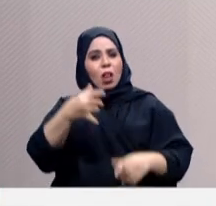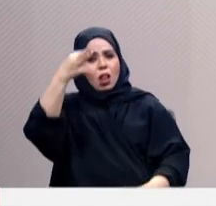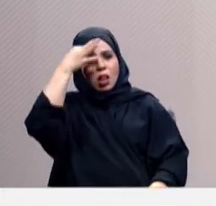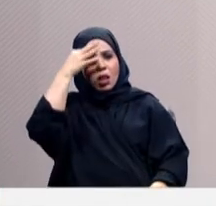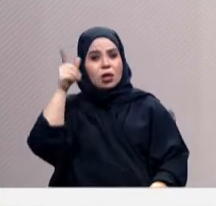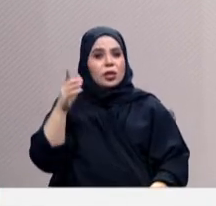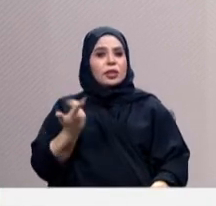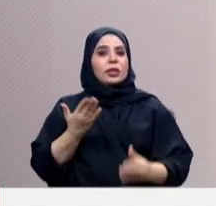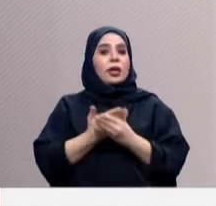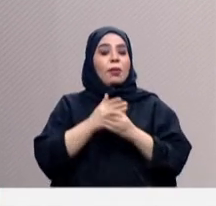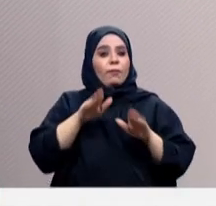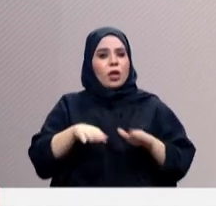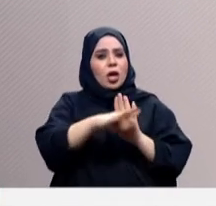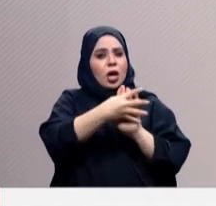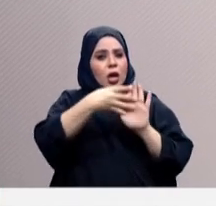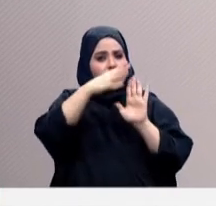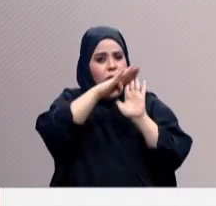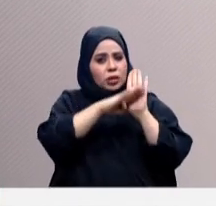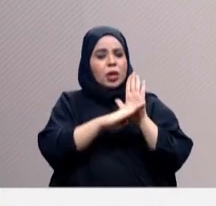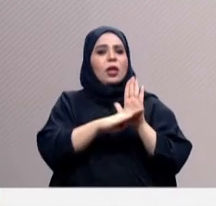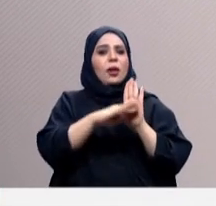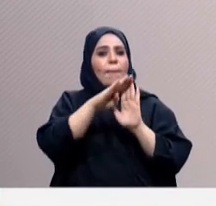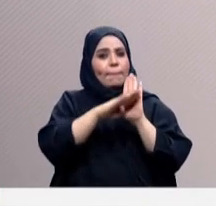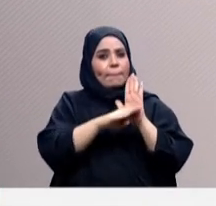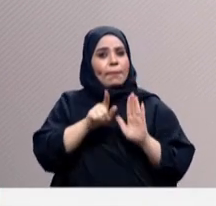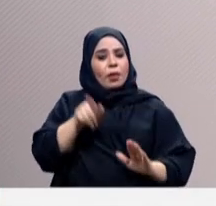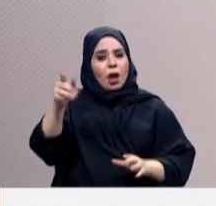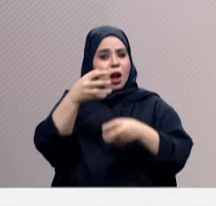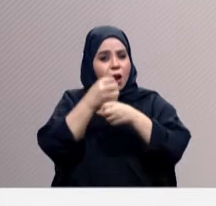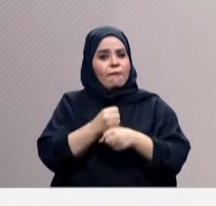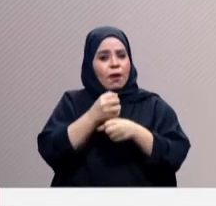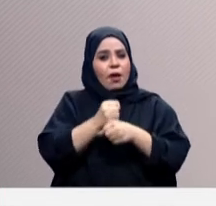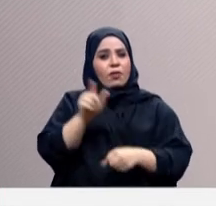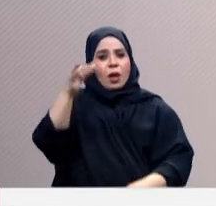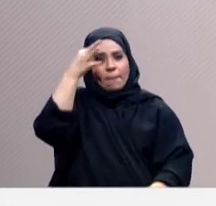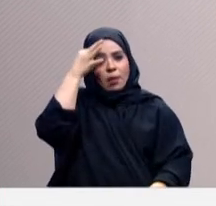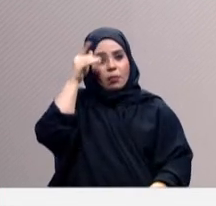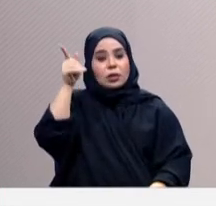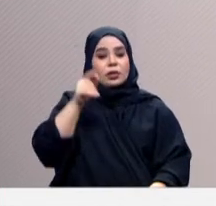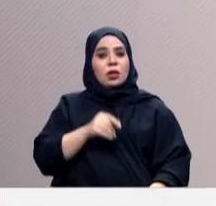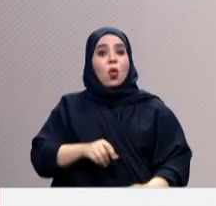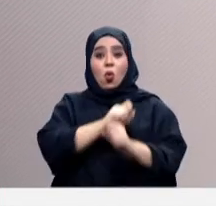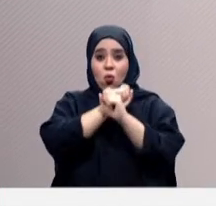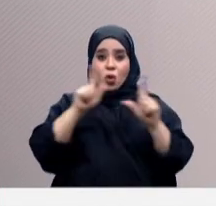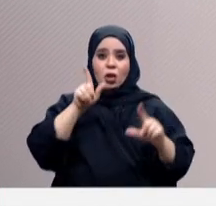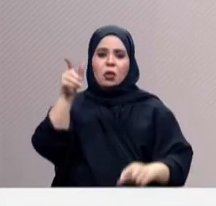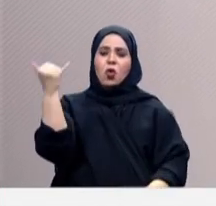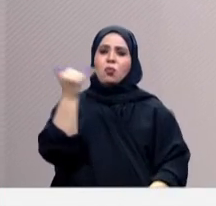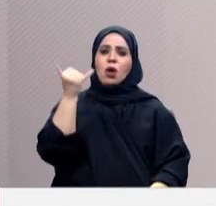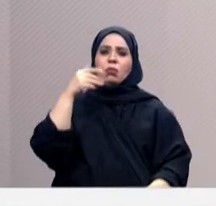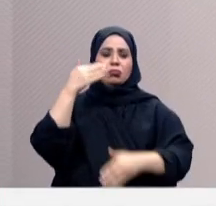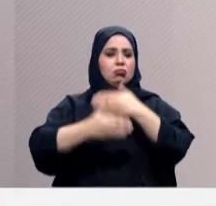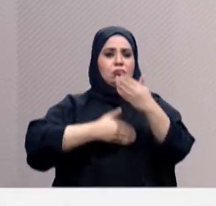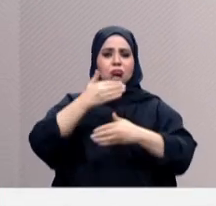السارية، حيث أن جميع الخطط والبرامج المقدمة من أجل الوقاية من الأمراض هي محل اهتمام ومتابعة